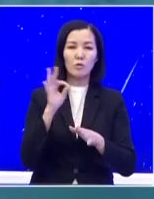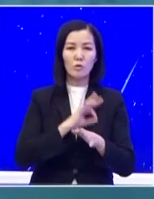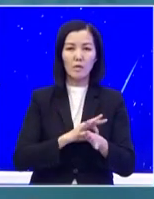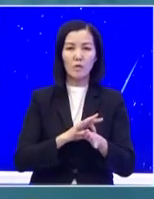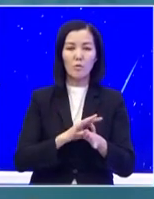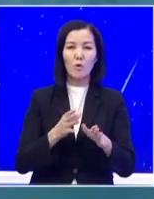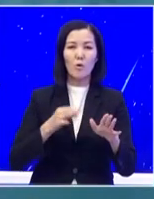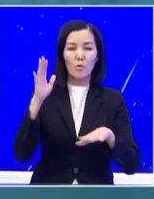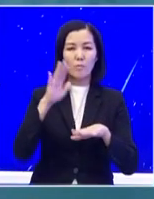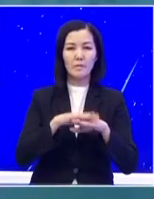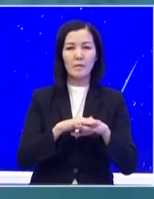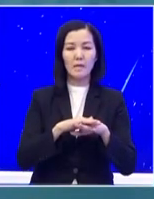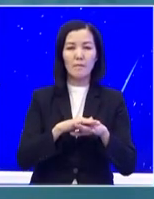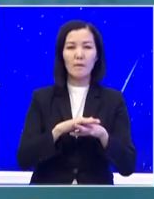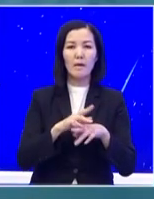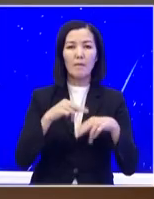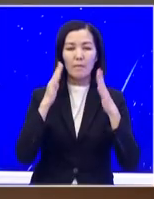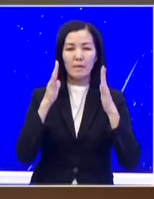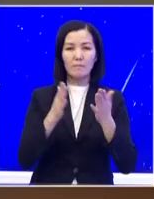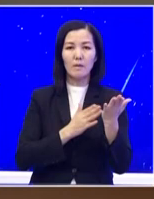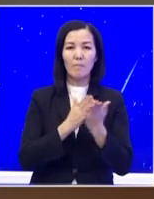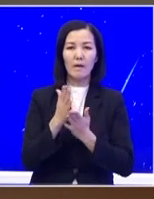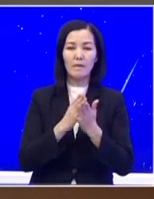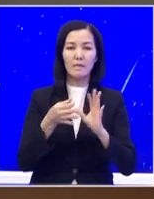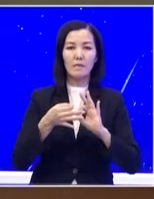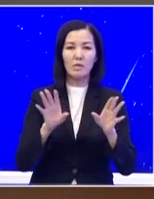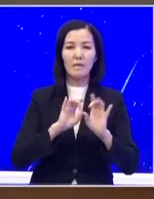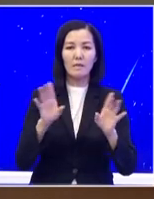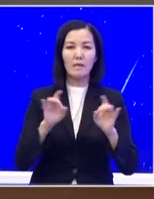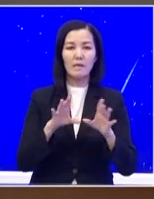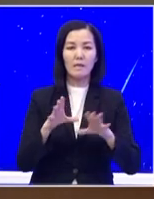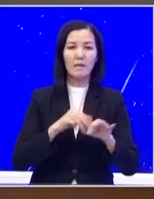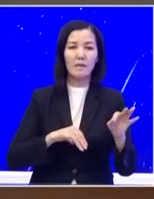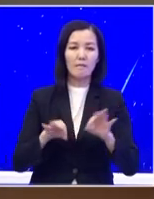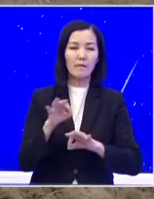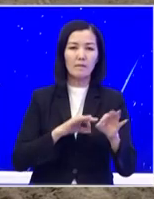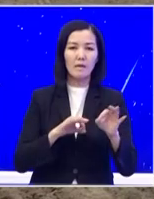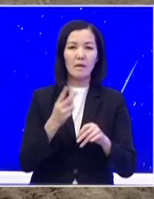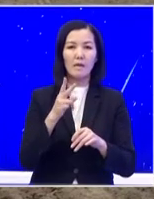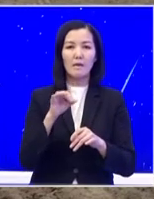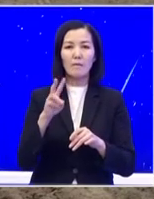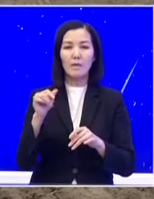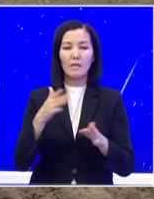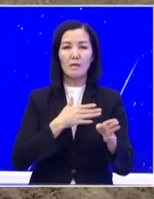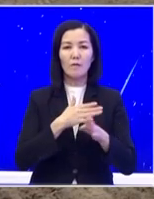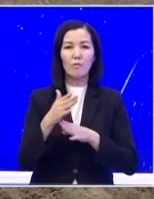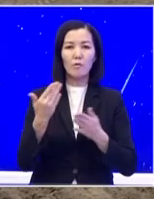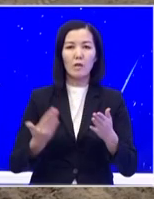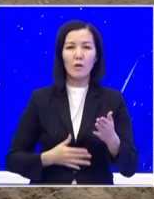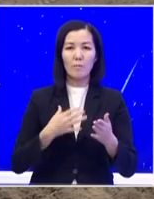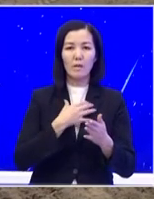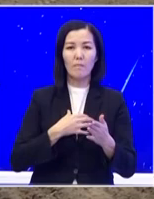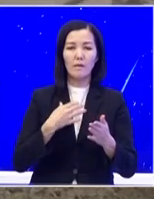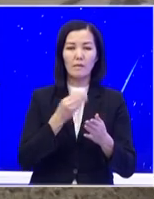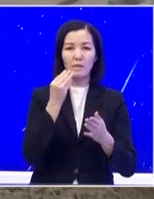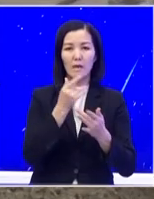Ғаббасұлы басымды бағыттарды да тізді. Инвестпортфельдегі жобалар іріктелді. Тұрақтандыру қорына 2 миллиард теңге бөлініп, әлеуметтік маңызды